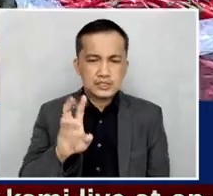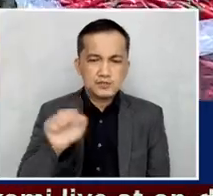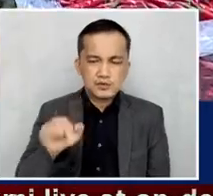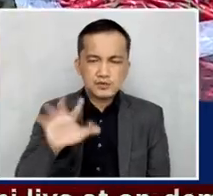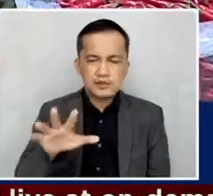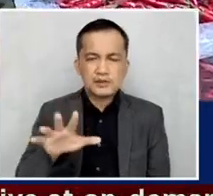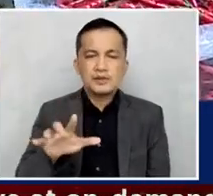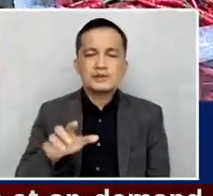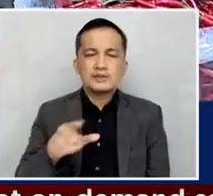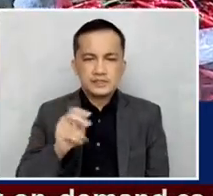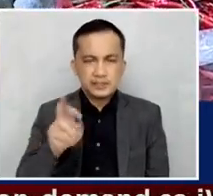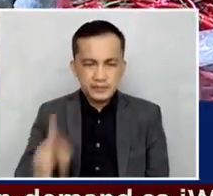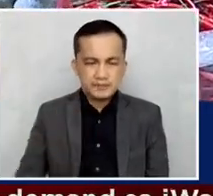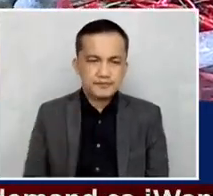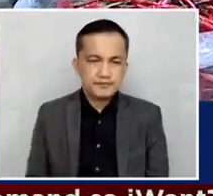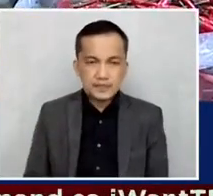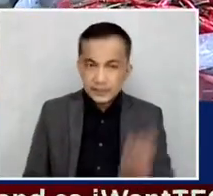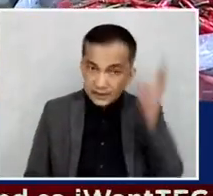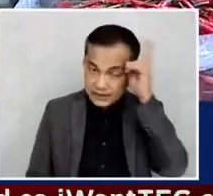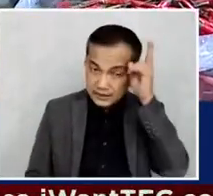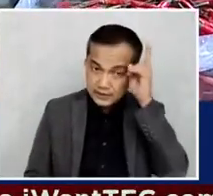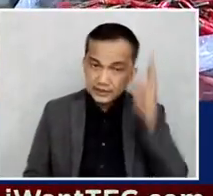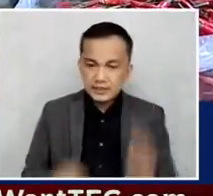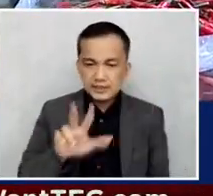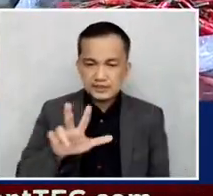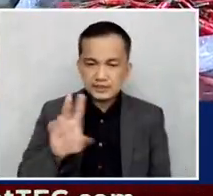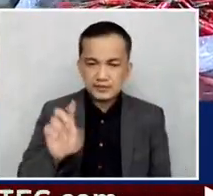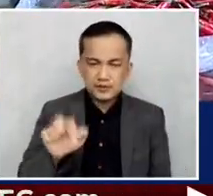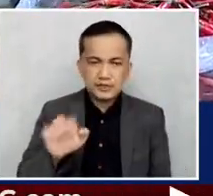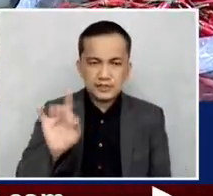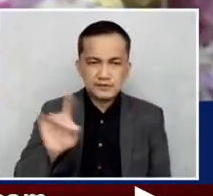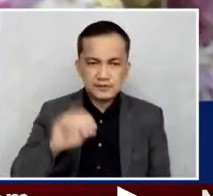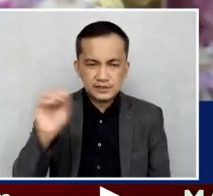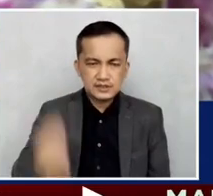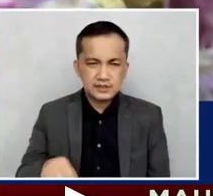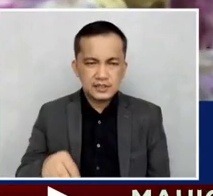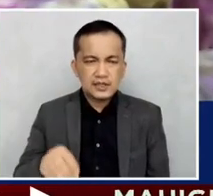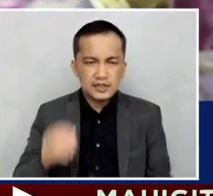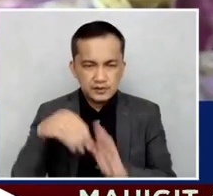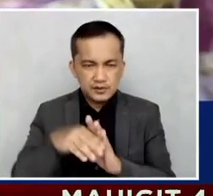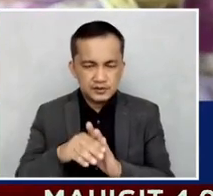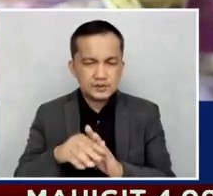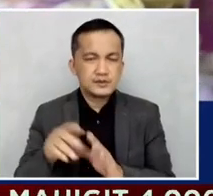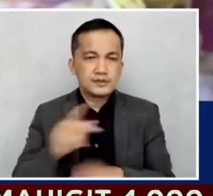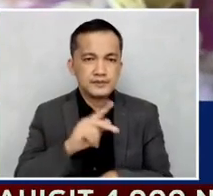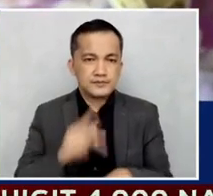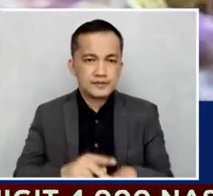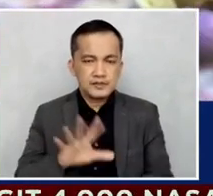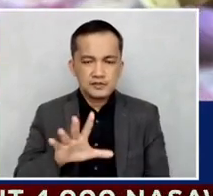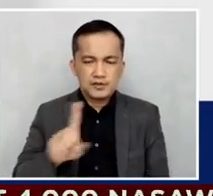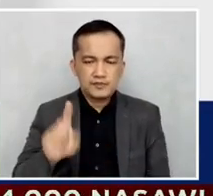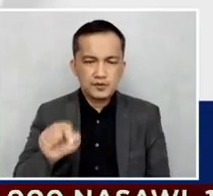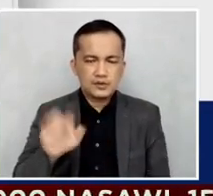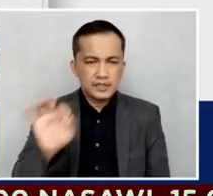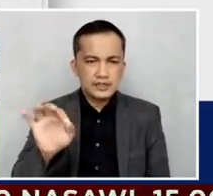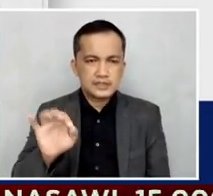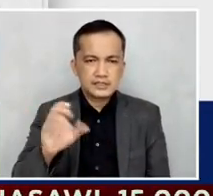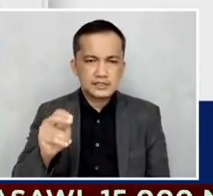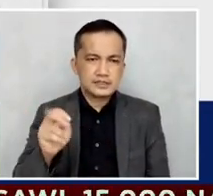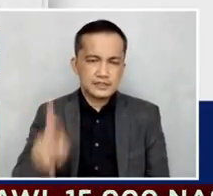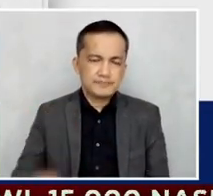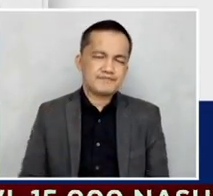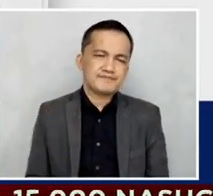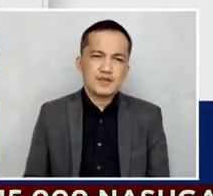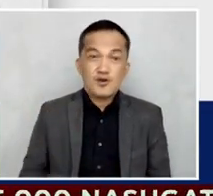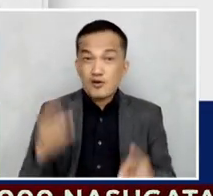rehiyon. Ang gulay na 37.8% ang inflation sa buong bansa, 51.9% sa NCR. Ang